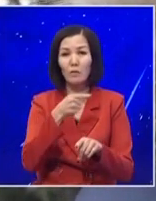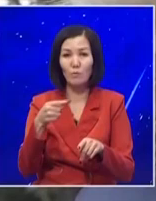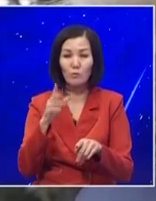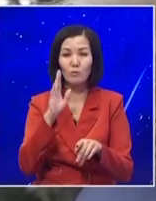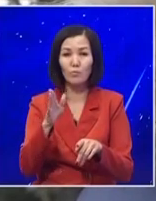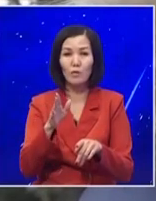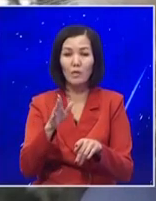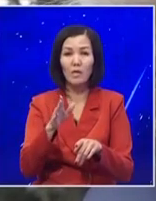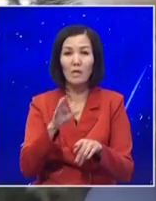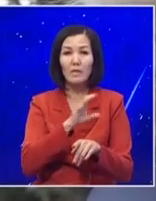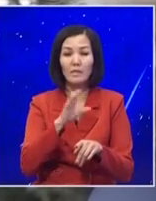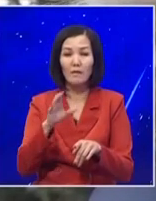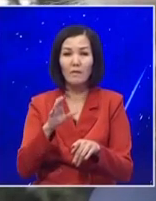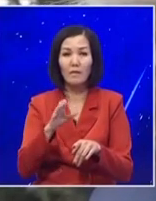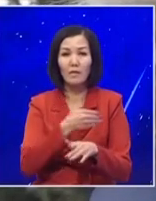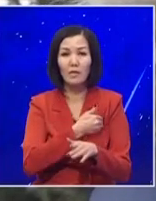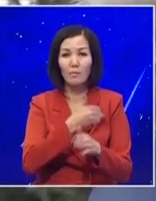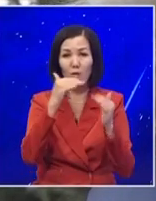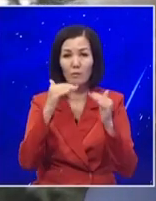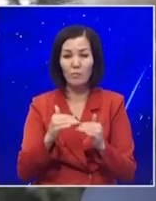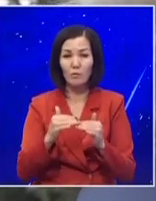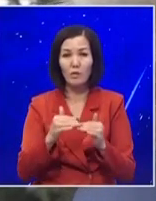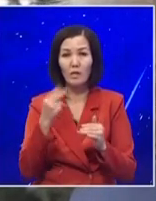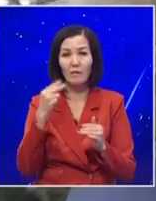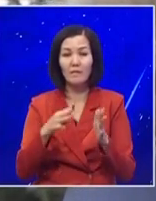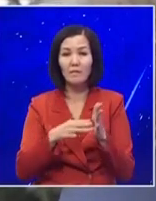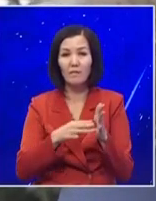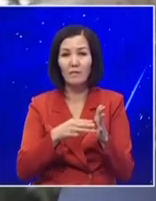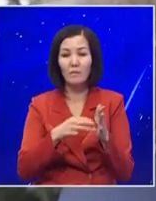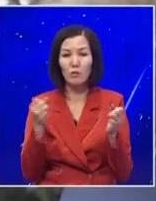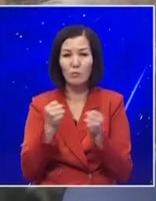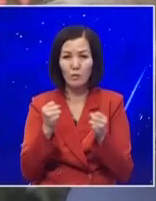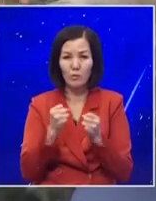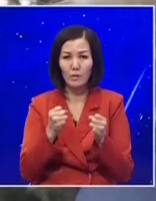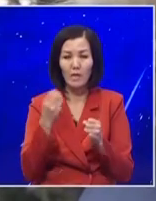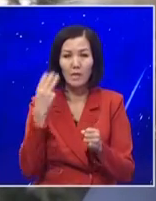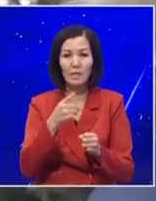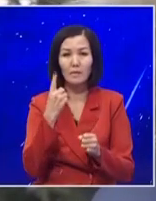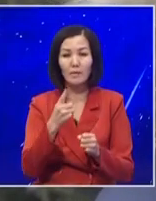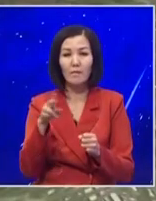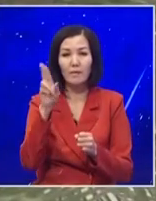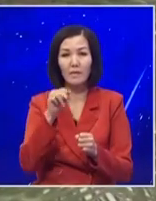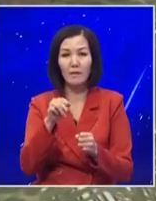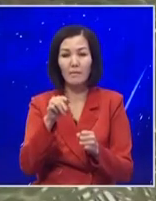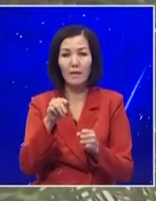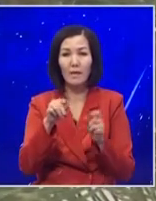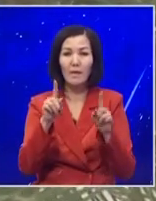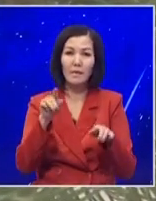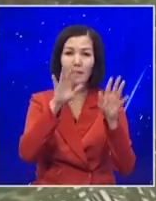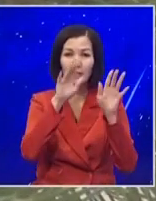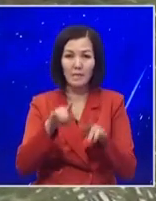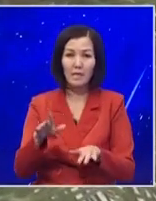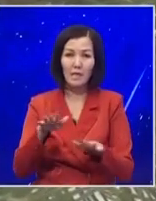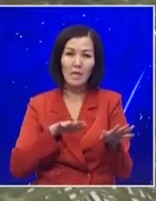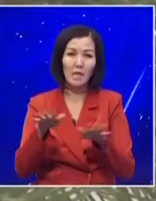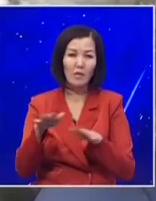северных регионах области температура опустится до 28 градусов мороза. 31 декабря местами ожидается снег,